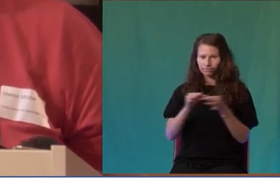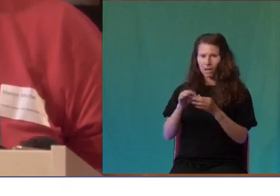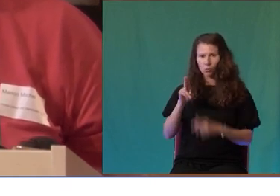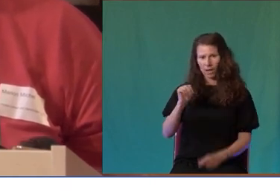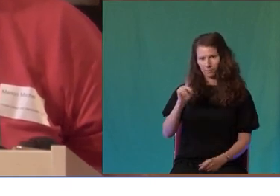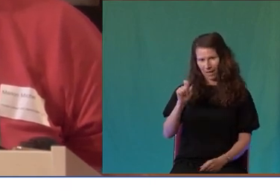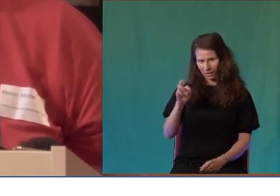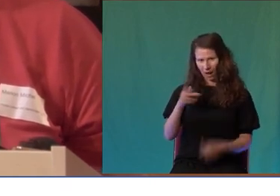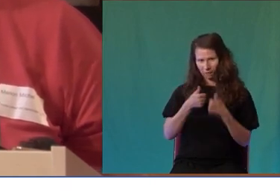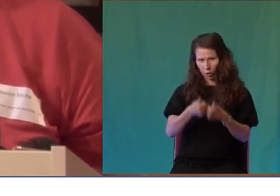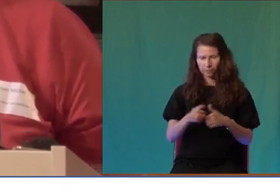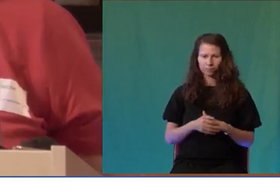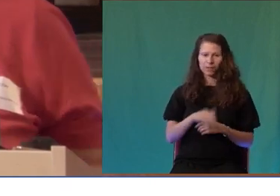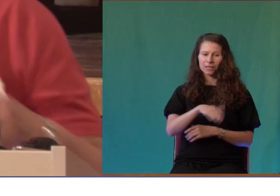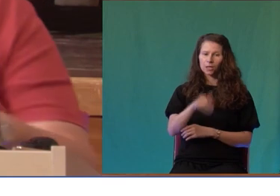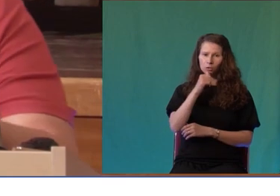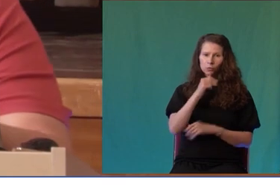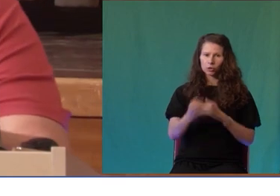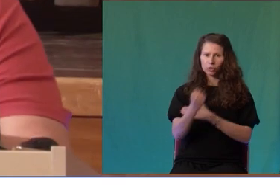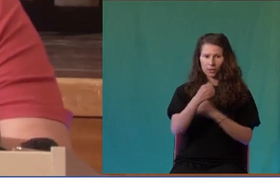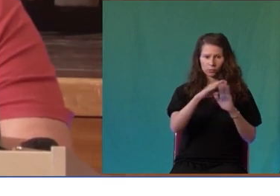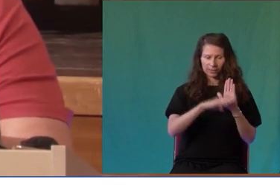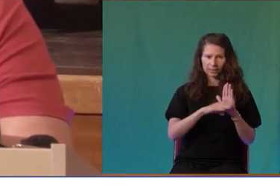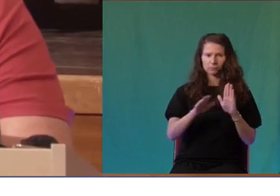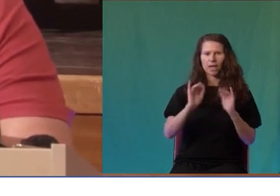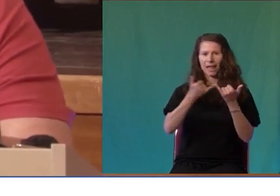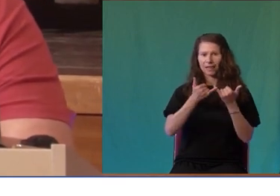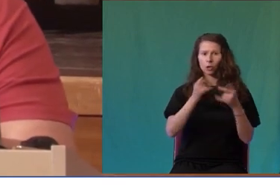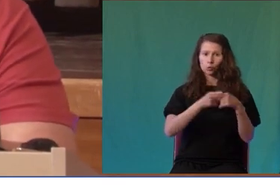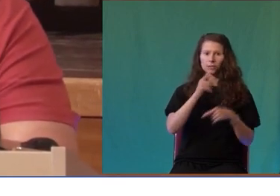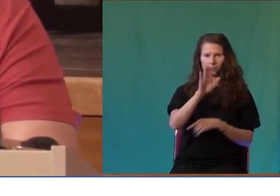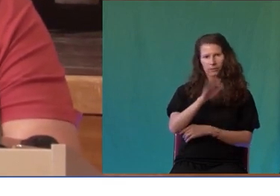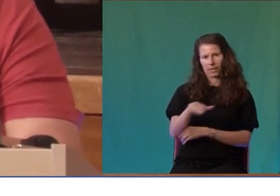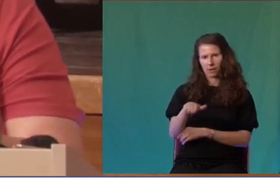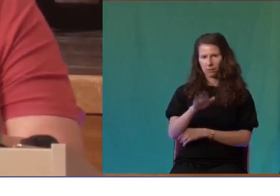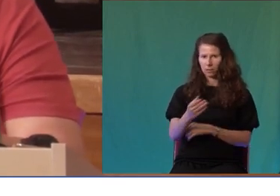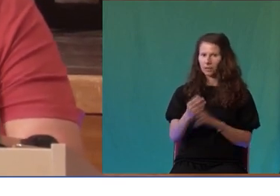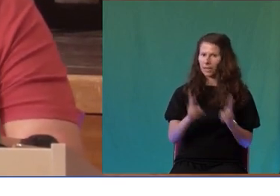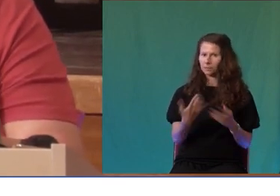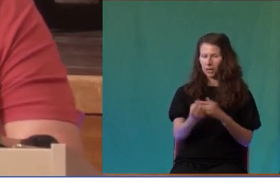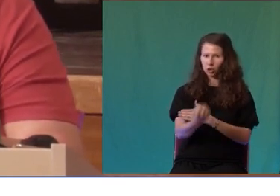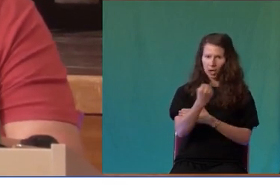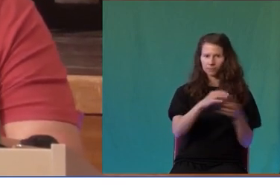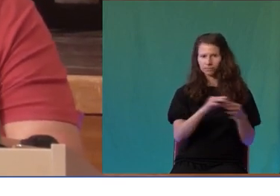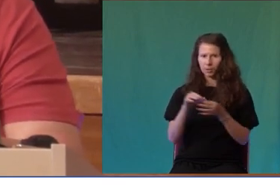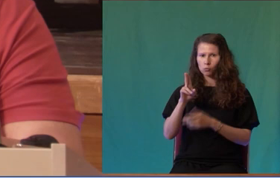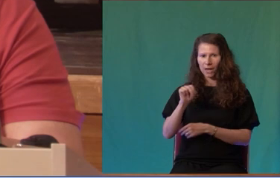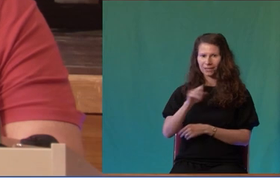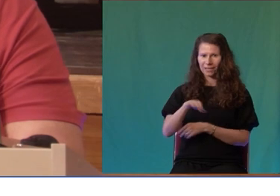das Kinder- und jugendstärkungsgesetz stärkt die Rechte der Eltern und Kinder im Sinne der UN-Kinderrechtskonvention